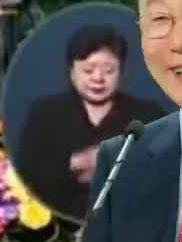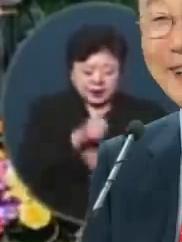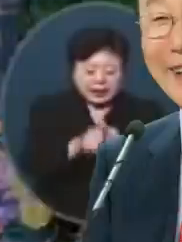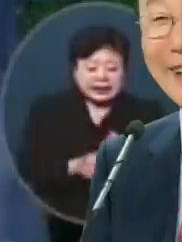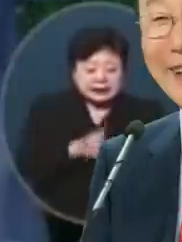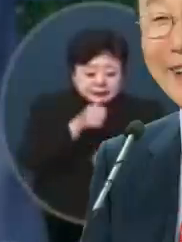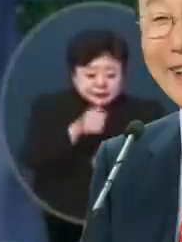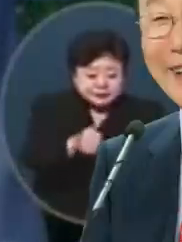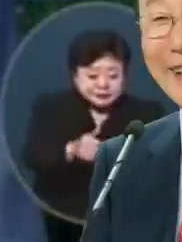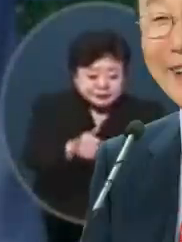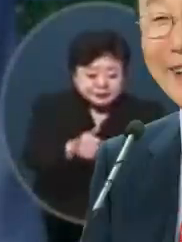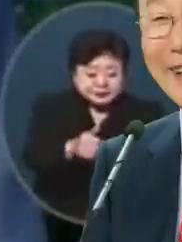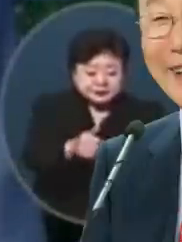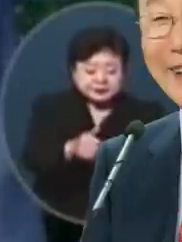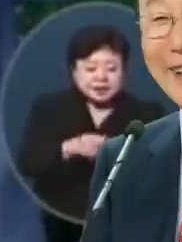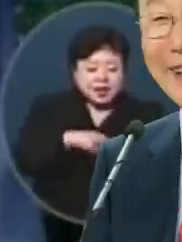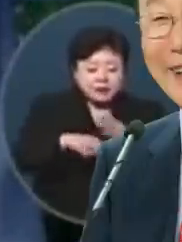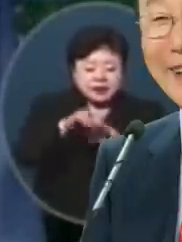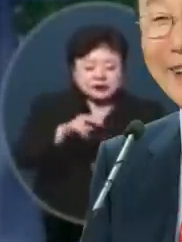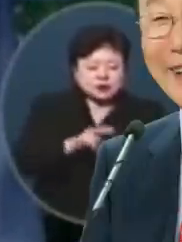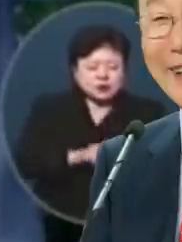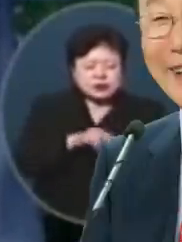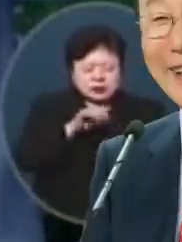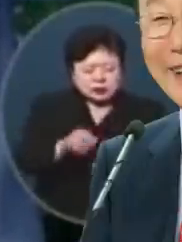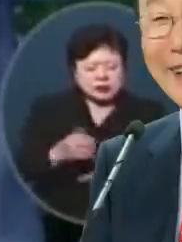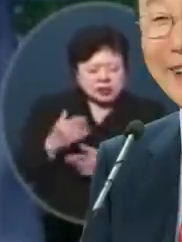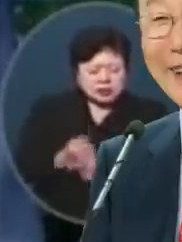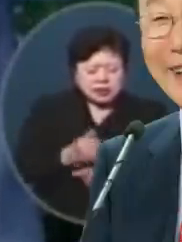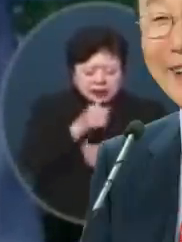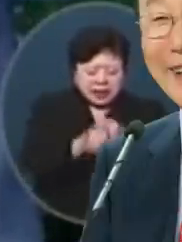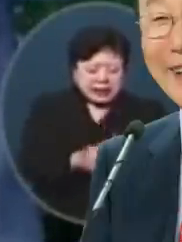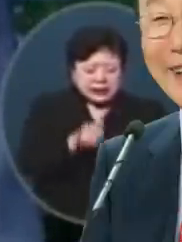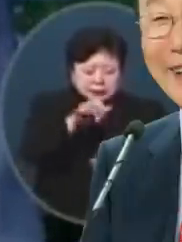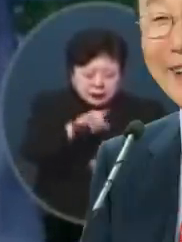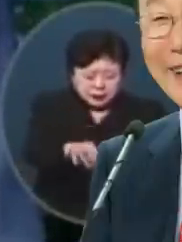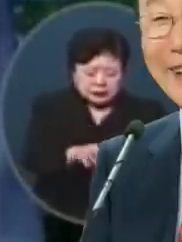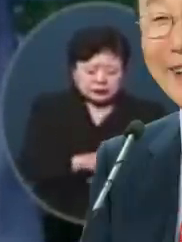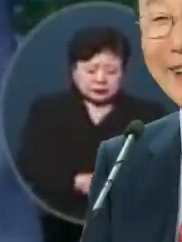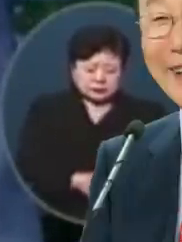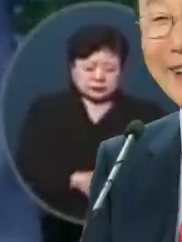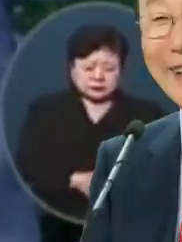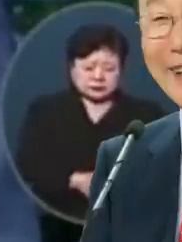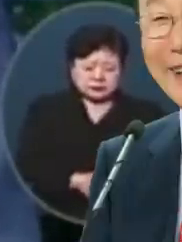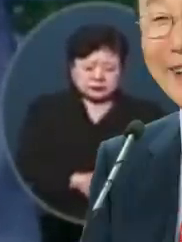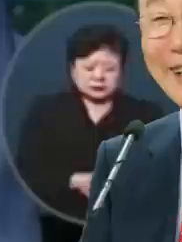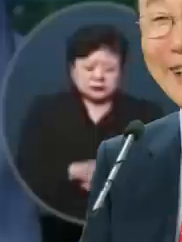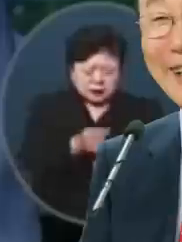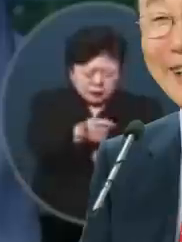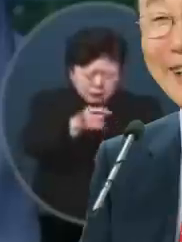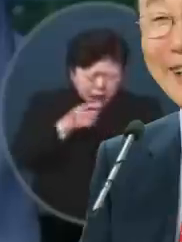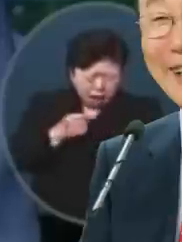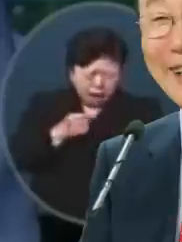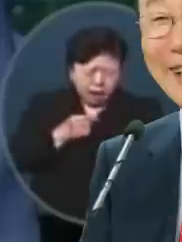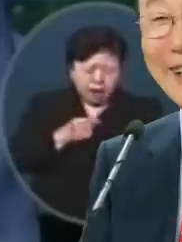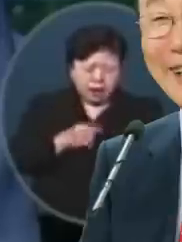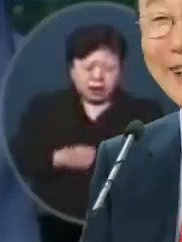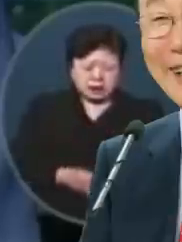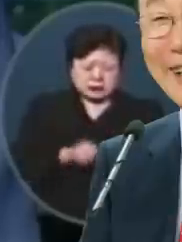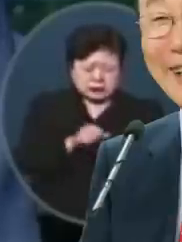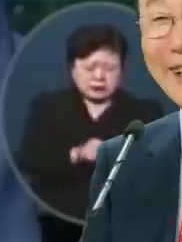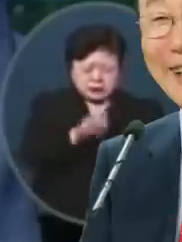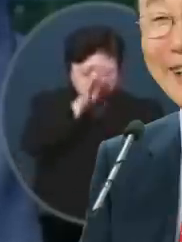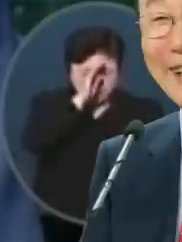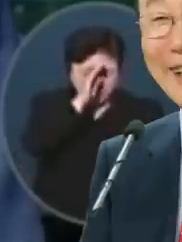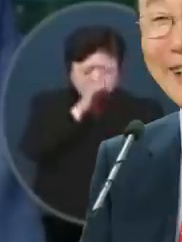하나님은 여러분 피란처여 요새여 의뢰하는 하나님이라니 제가 세사년권의 올무에서와 극한 연병에서